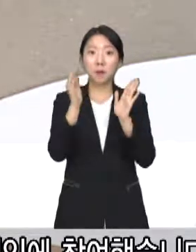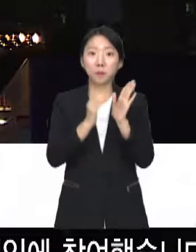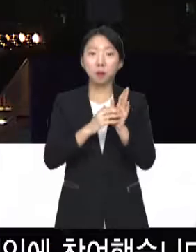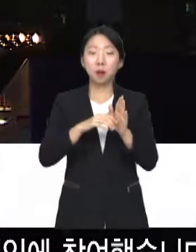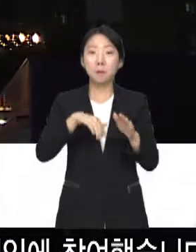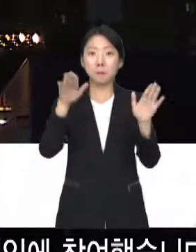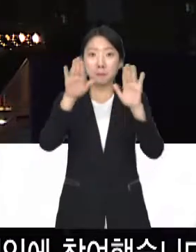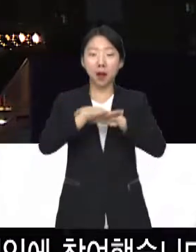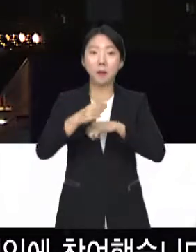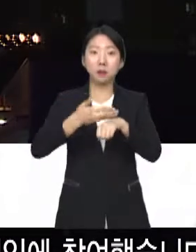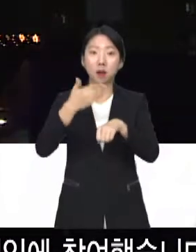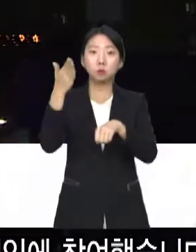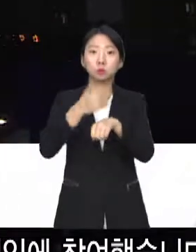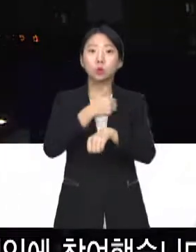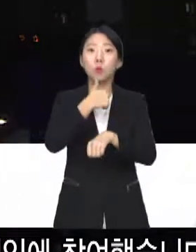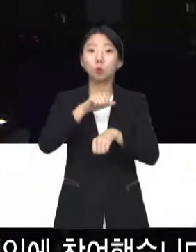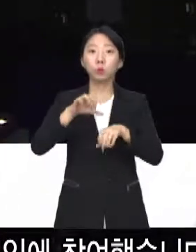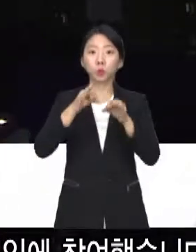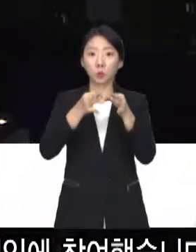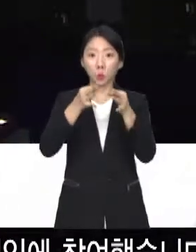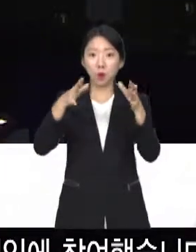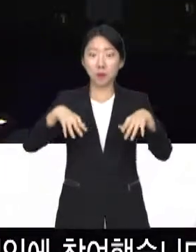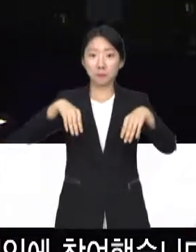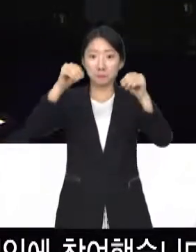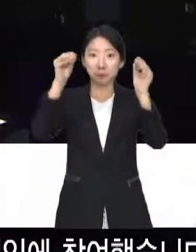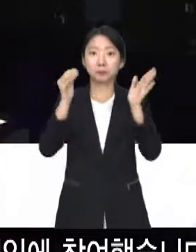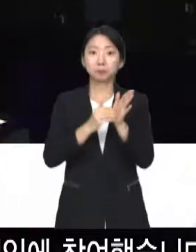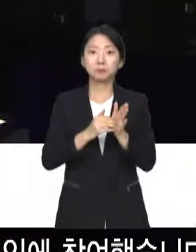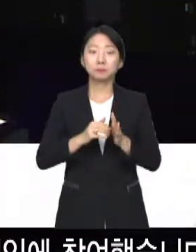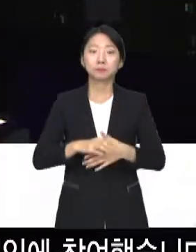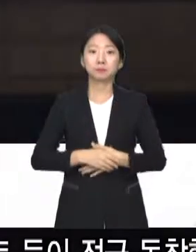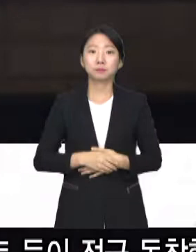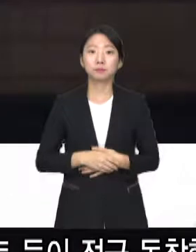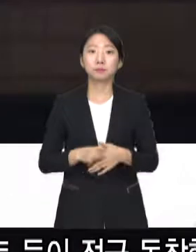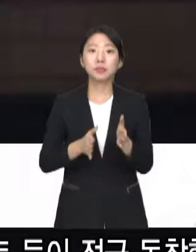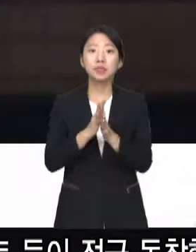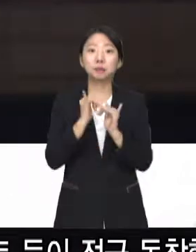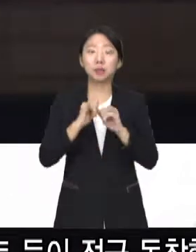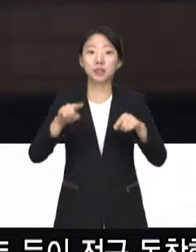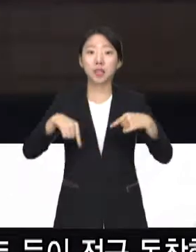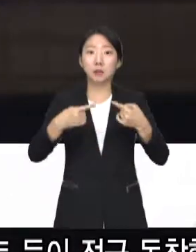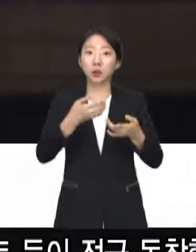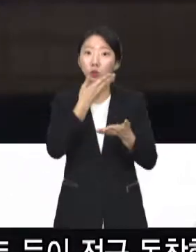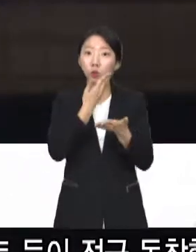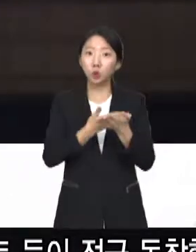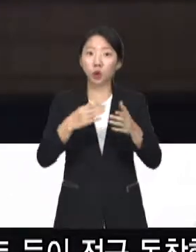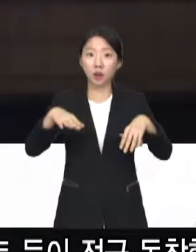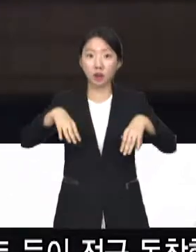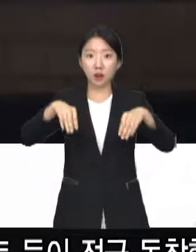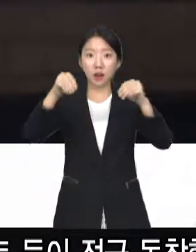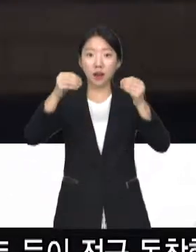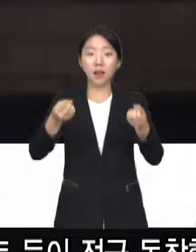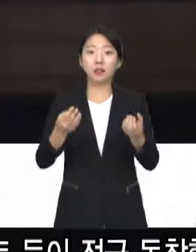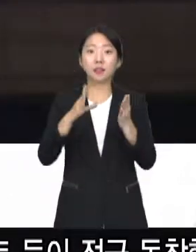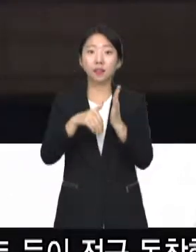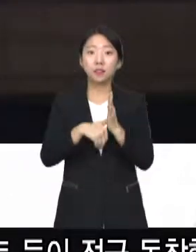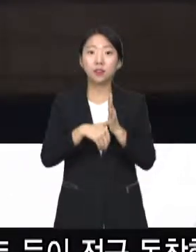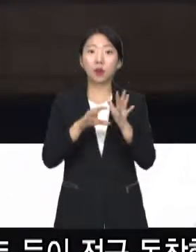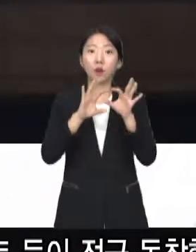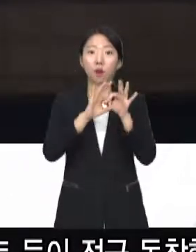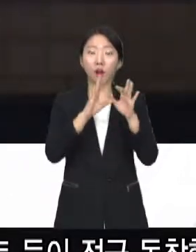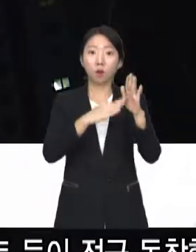올리고 오후 9시부터 5분간 소등 캠페인에 참여했습니다. 특히 시민 참여가 중요한 소등